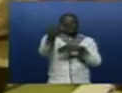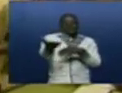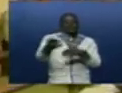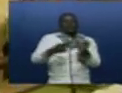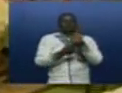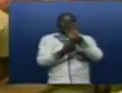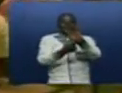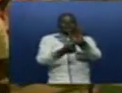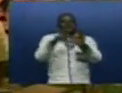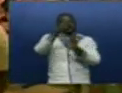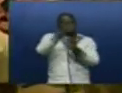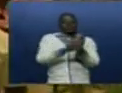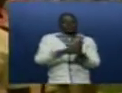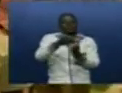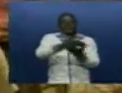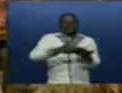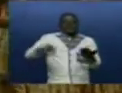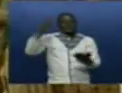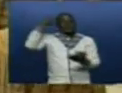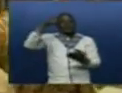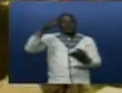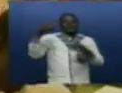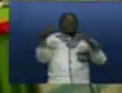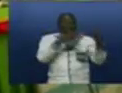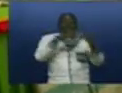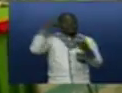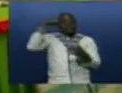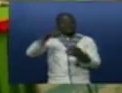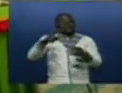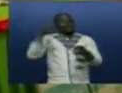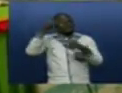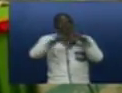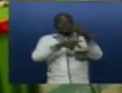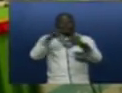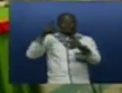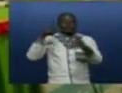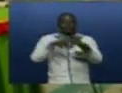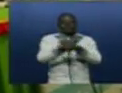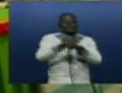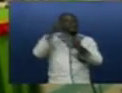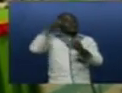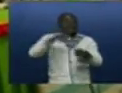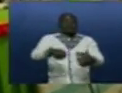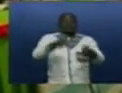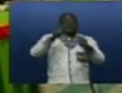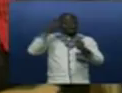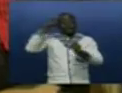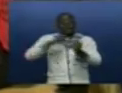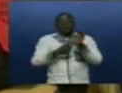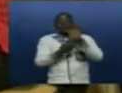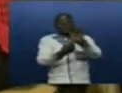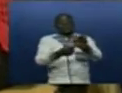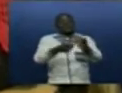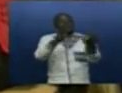de quelques aspects de l'insurrection populaire et de la résistance au putsch, les auteurs ont jeté un regard sur le rôle des